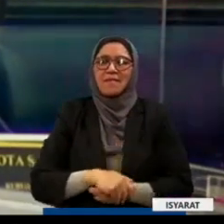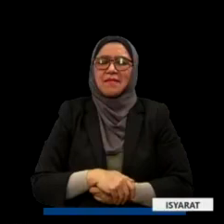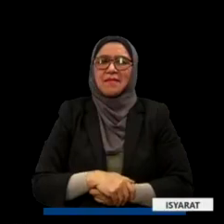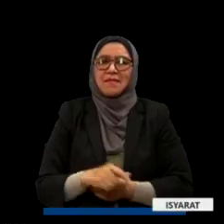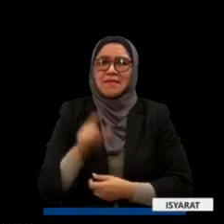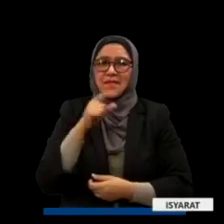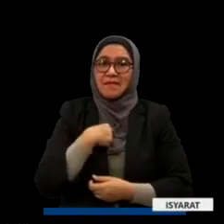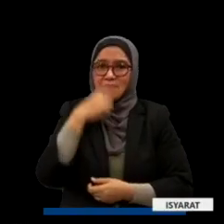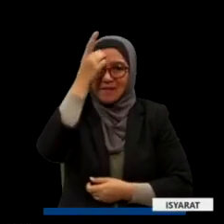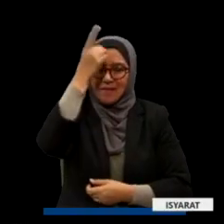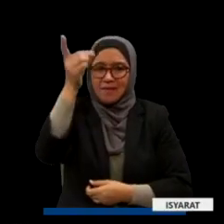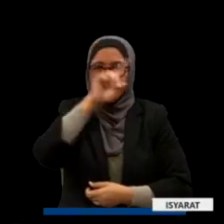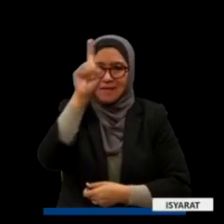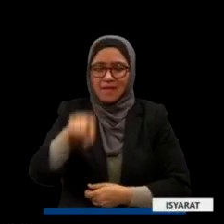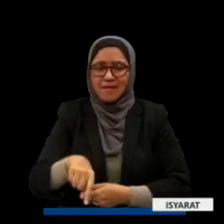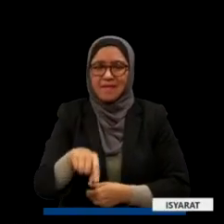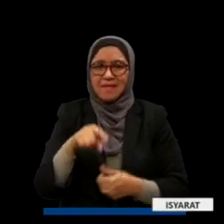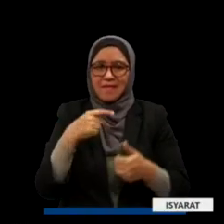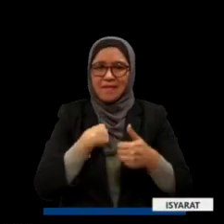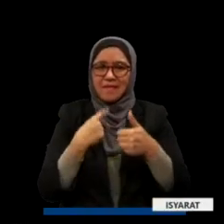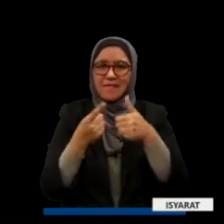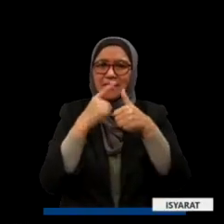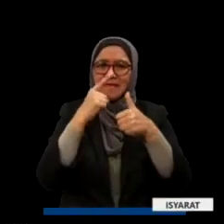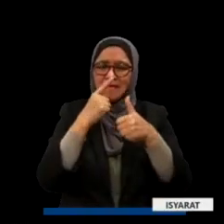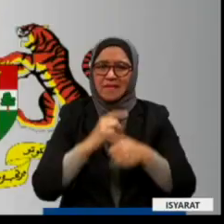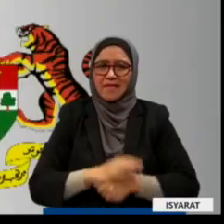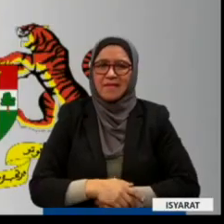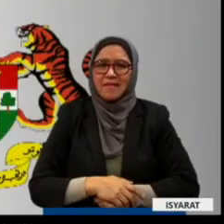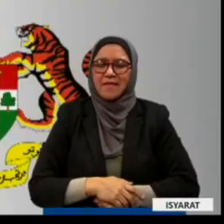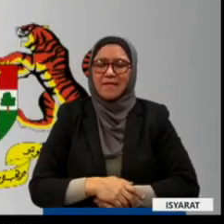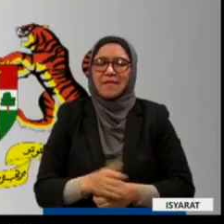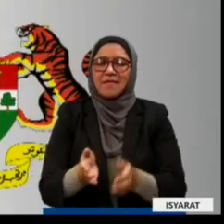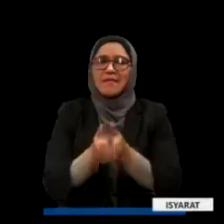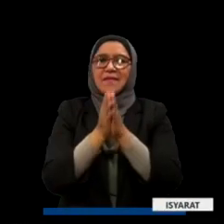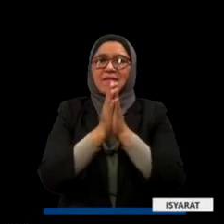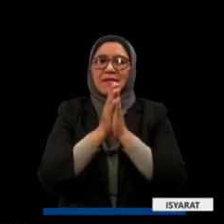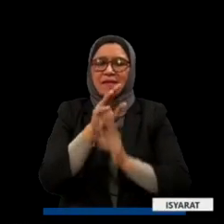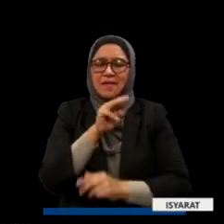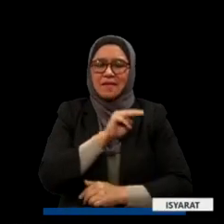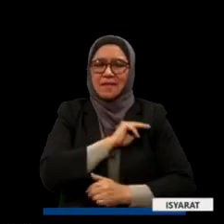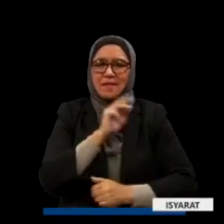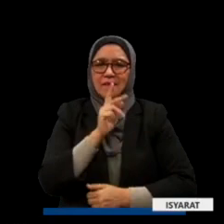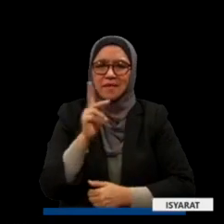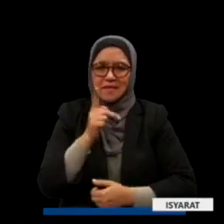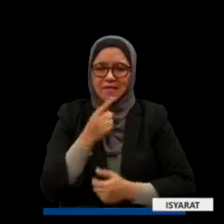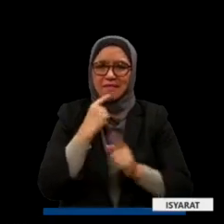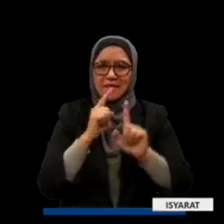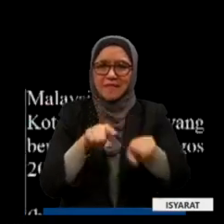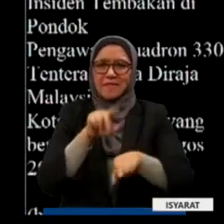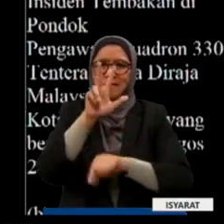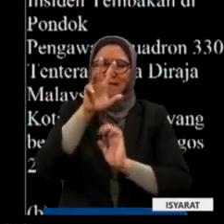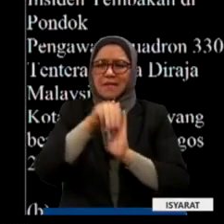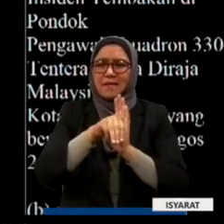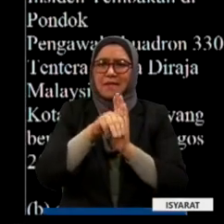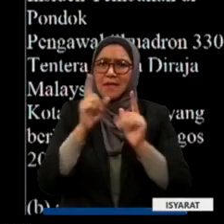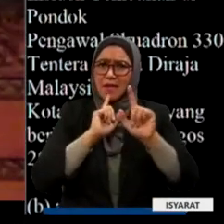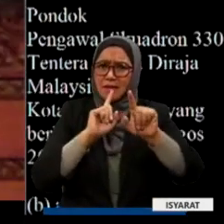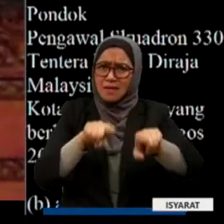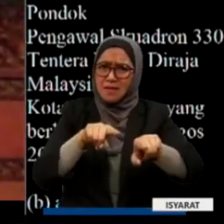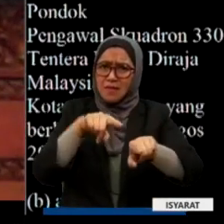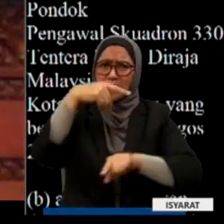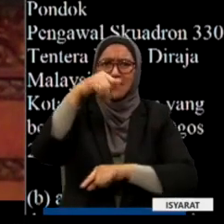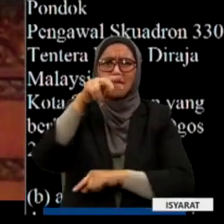kilo yang Rahmat menteri kanan pertahanan atau timpalannya melewati geminid Allah Enak Jawa